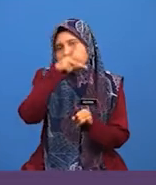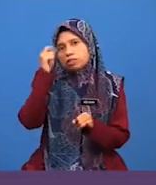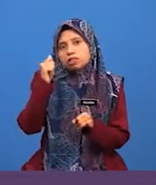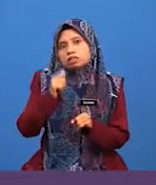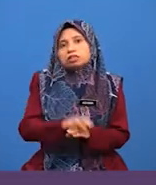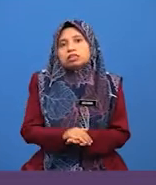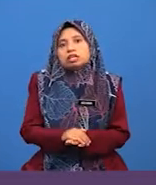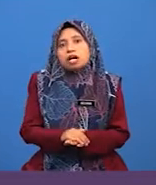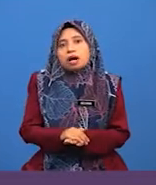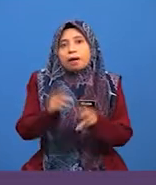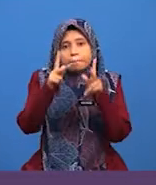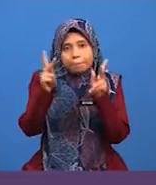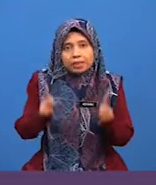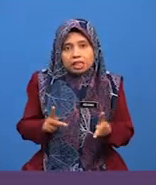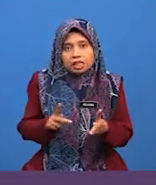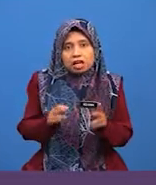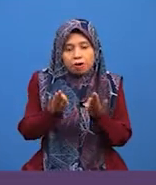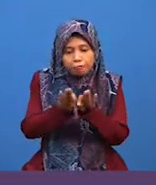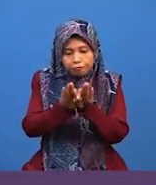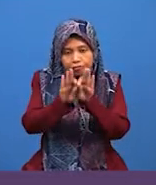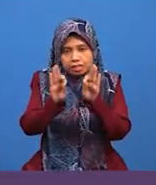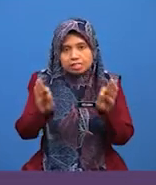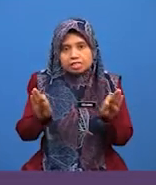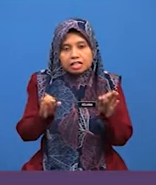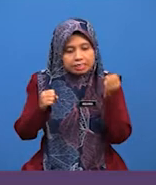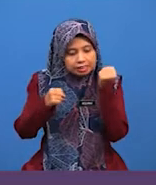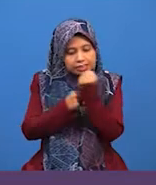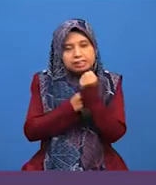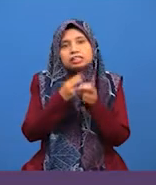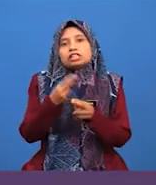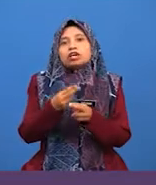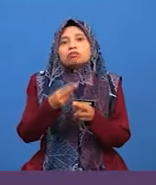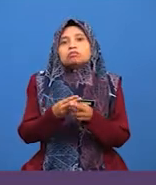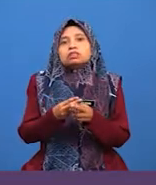kerana predikat frasa sendinama,